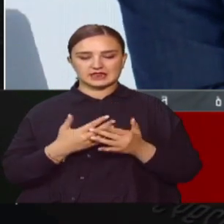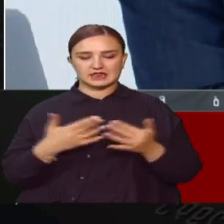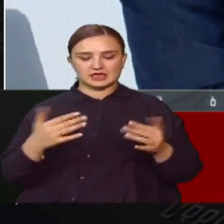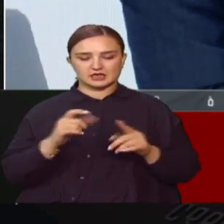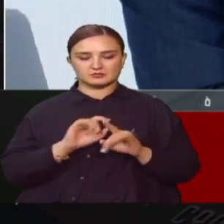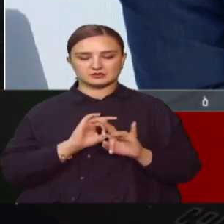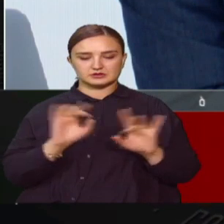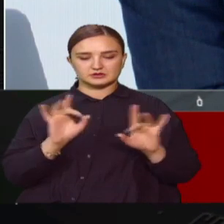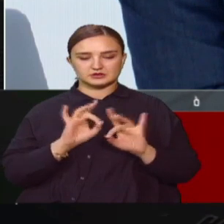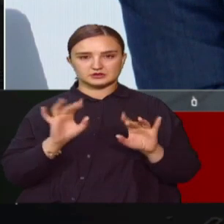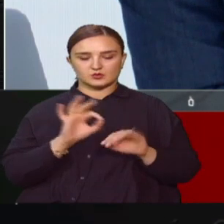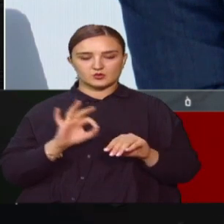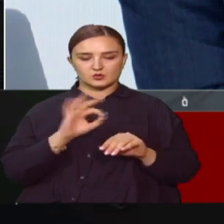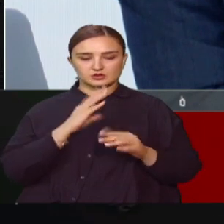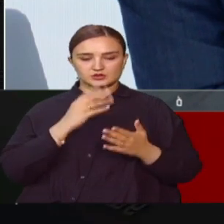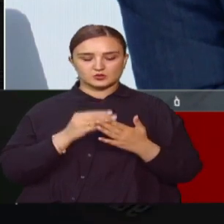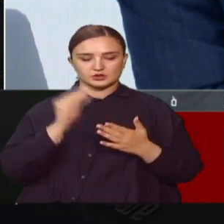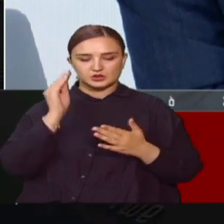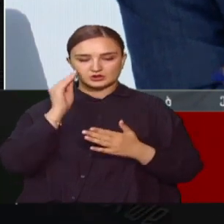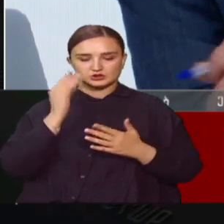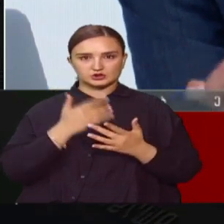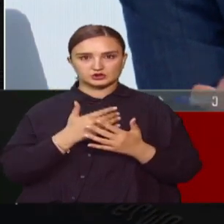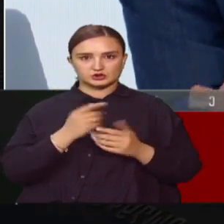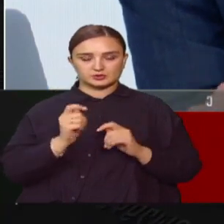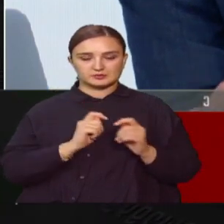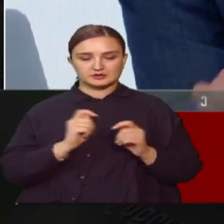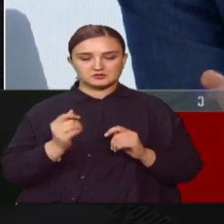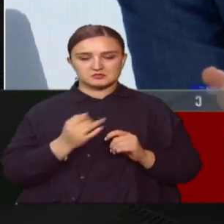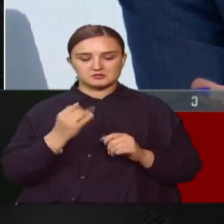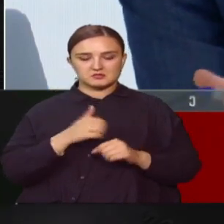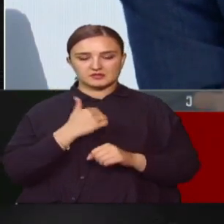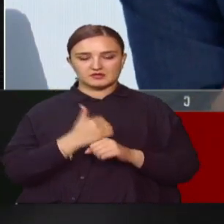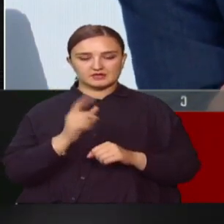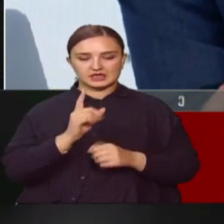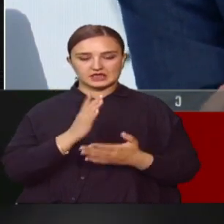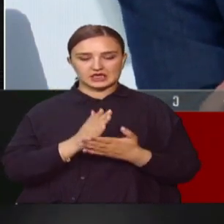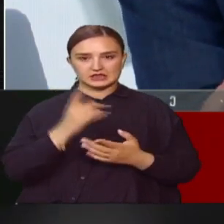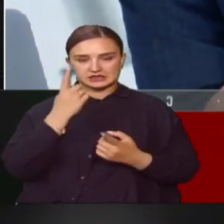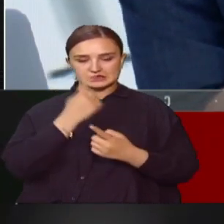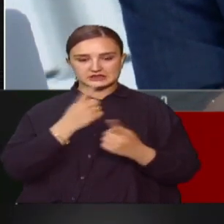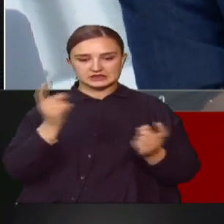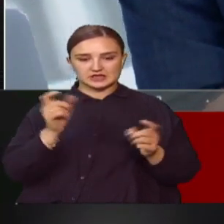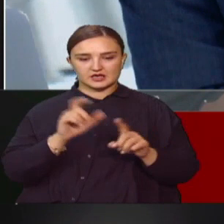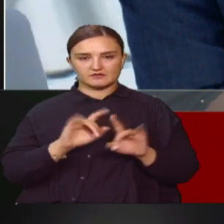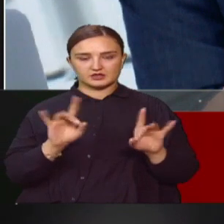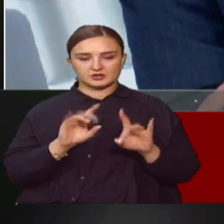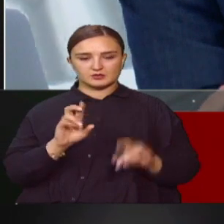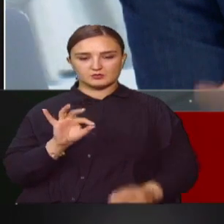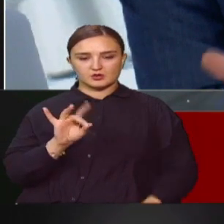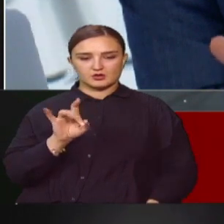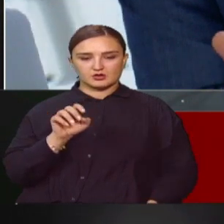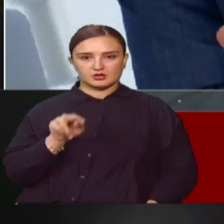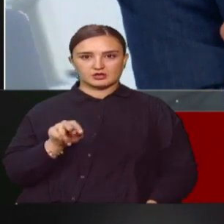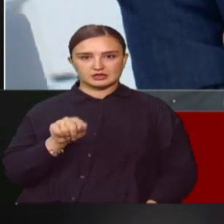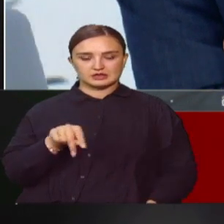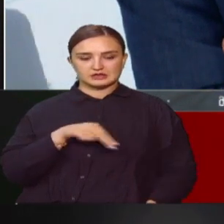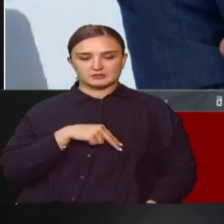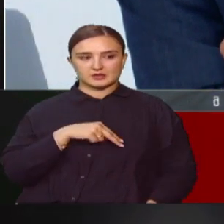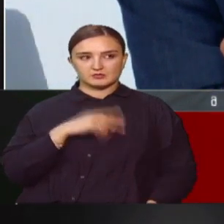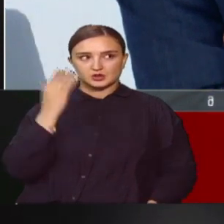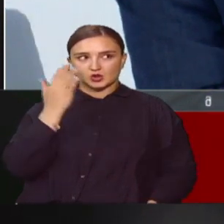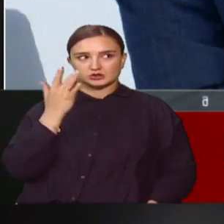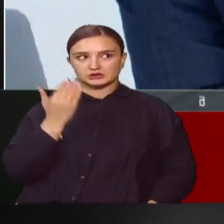să gîi, na, uradrebas, să cutar șepa să bepși. Mai interesant, da, aris tavari, na, xaunili, Joseph Borilma, sam când scuada bășii să parlamentul